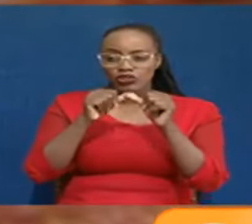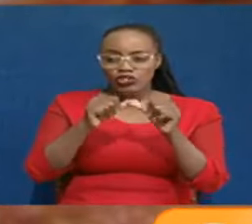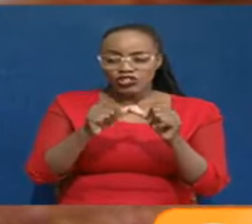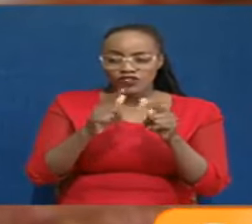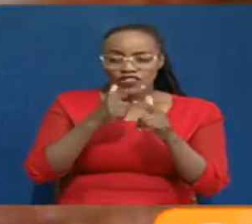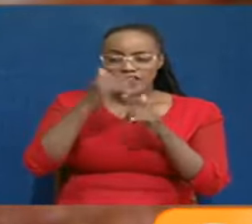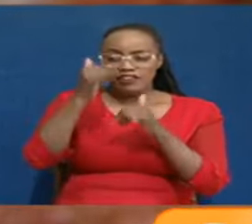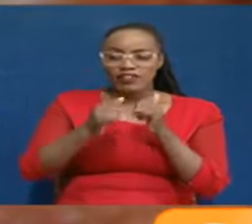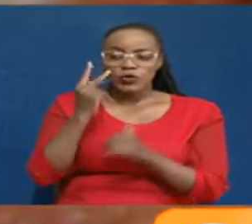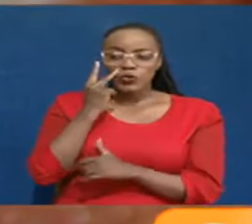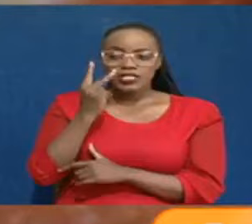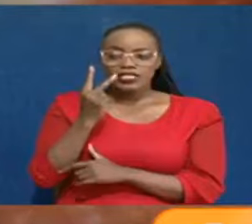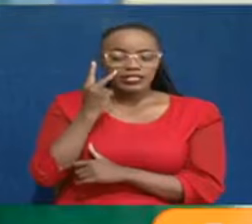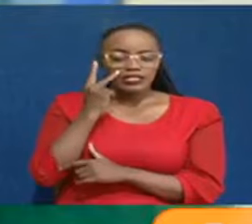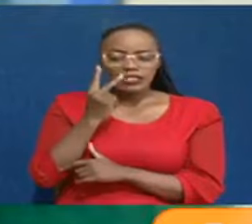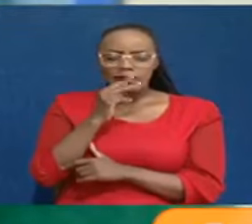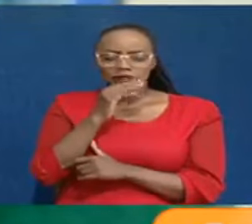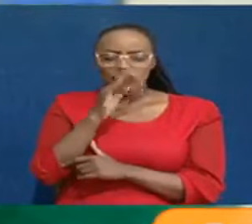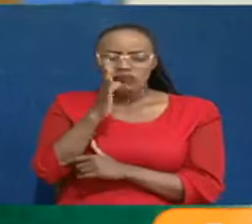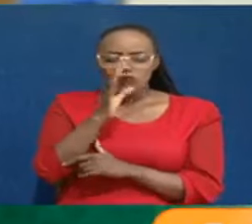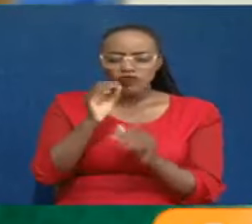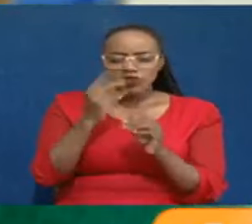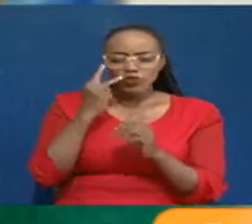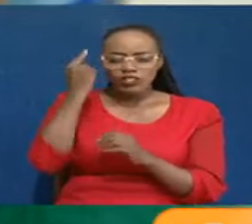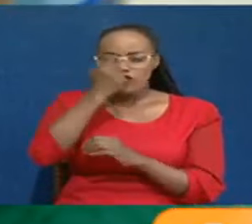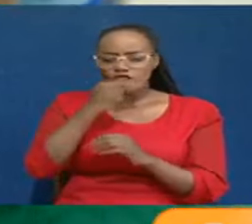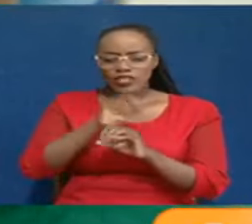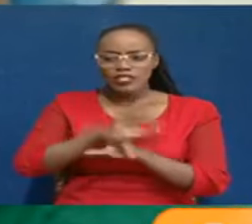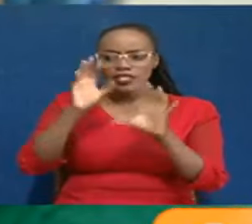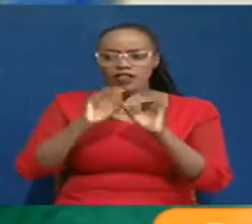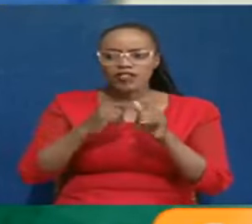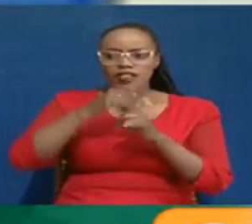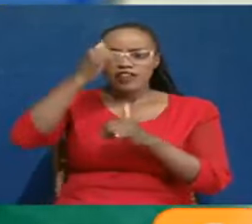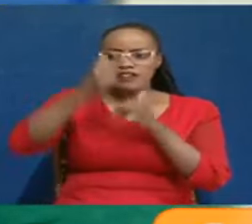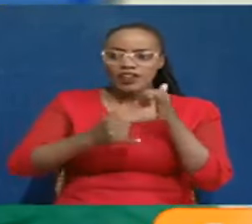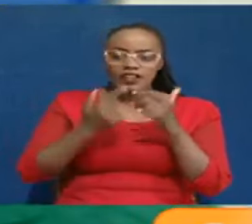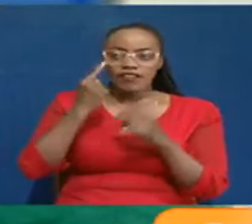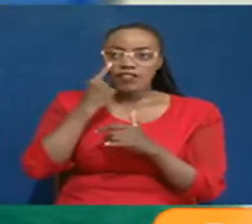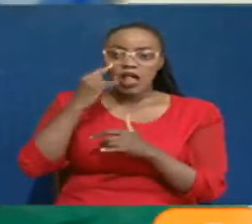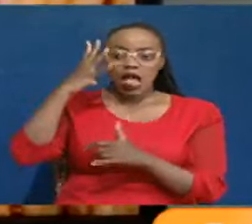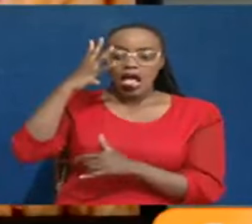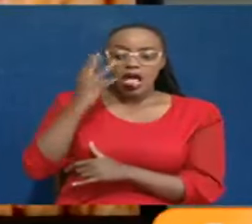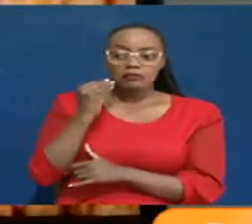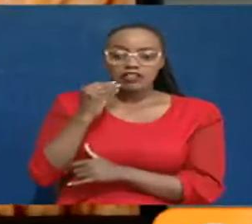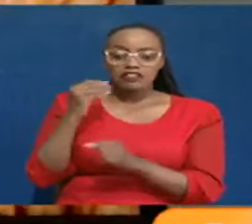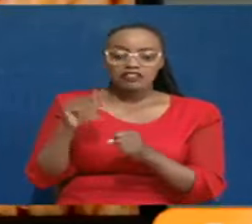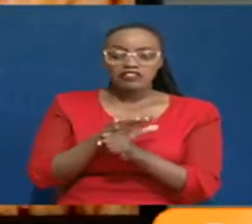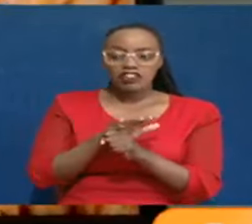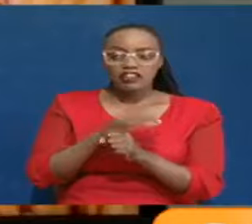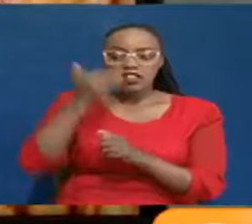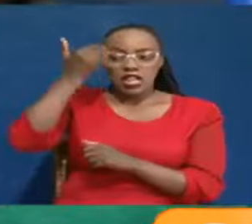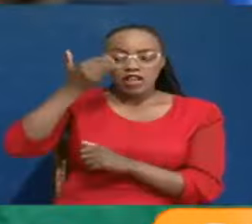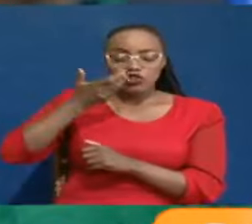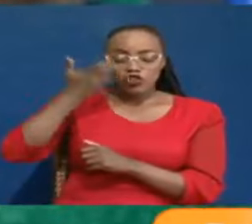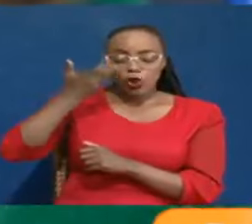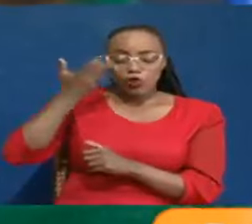mwisho unaona ni kwamba huoni katikati, huoni sura ya mtu, alafu mwishowe jicho linaziba kabisa. Huko upasuaji wa kuondoa